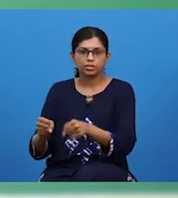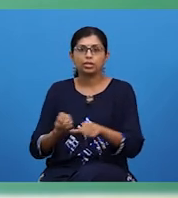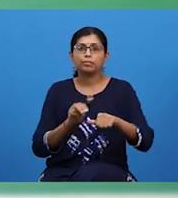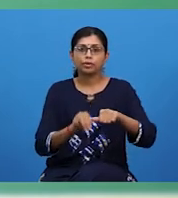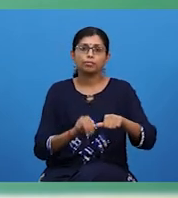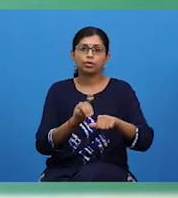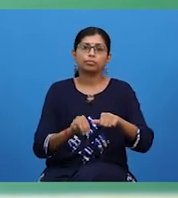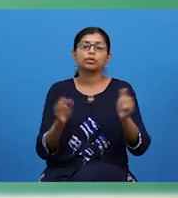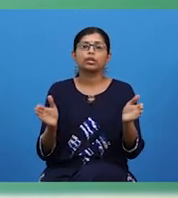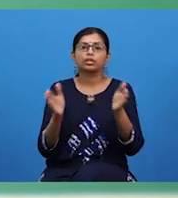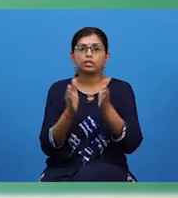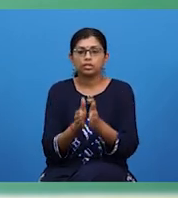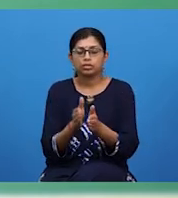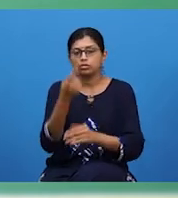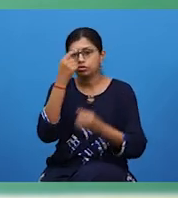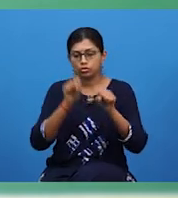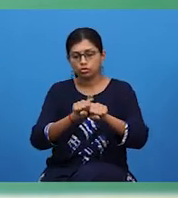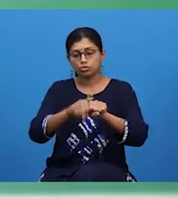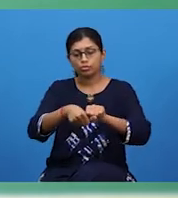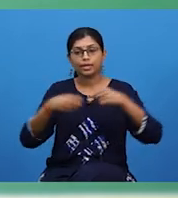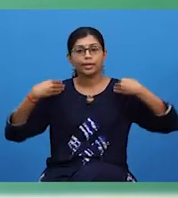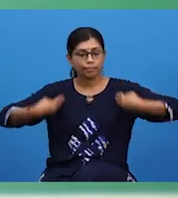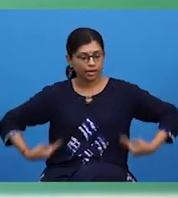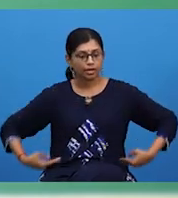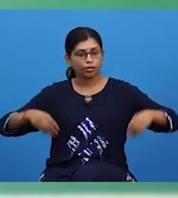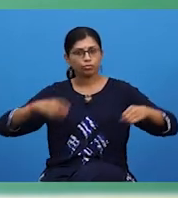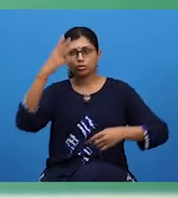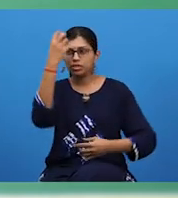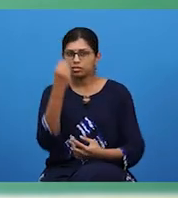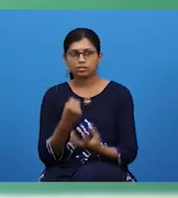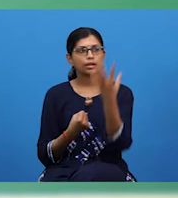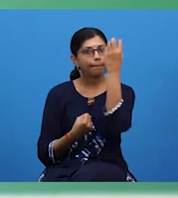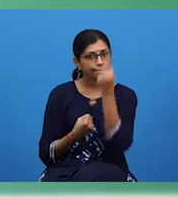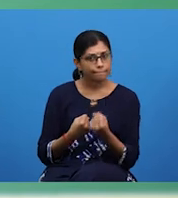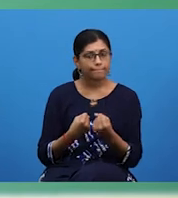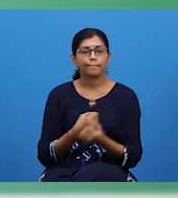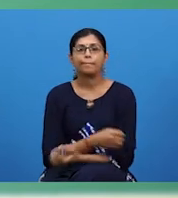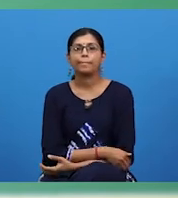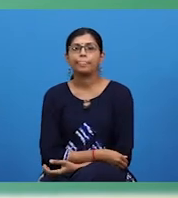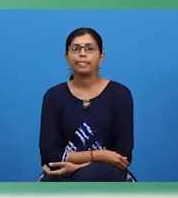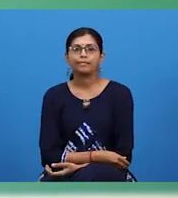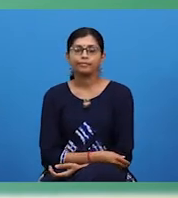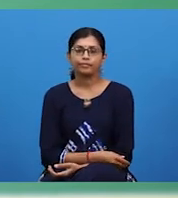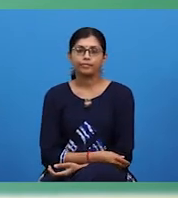perlu dipecahkan kepada molekul-molekul yang kecil agar badan kita dapat menyerapnya.